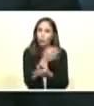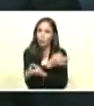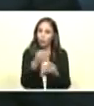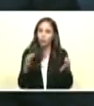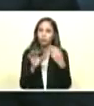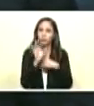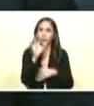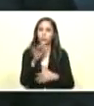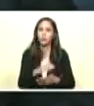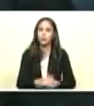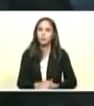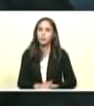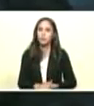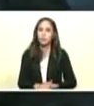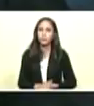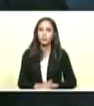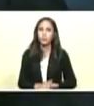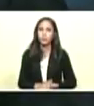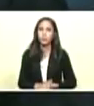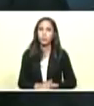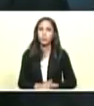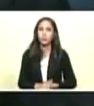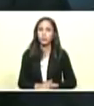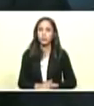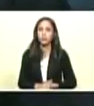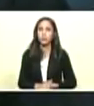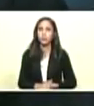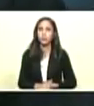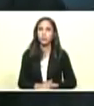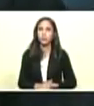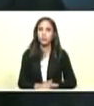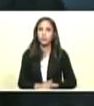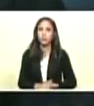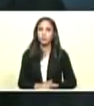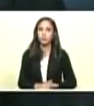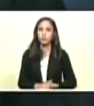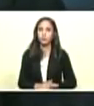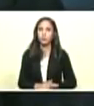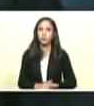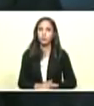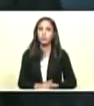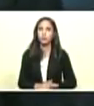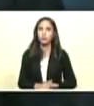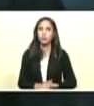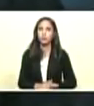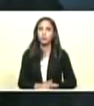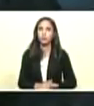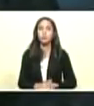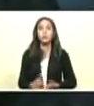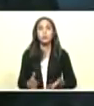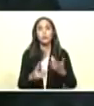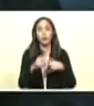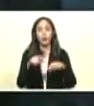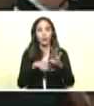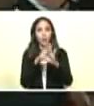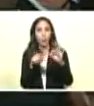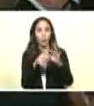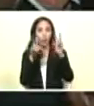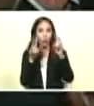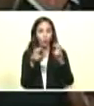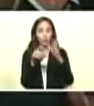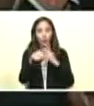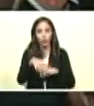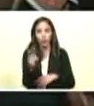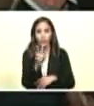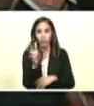первой в мире. Y avance el número uno en el mundo. Цифровой монеты Венесуэлы. De la criptodivisa digital